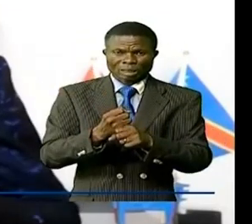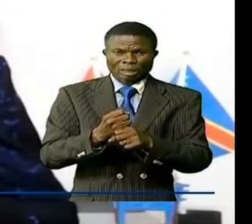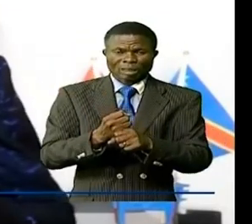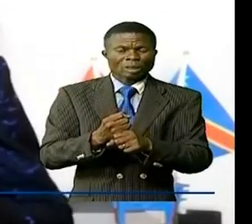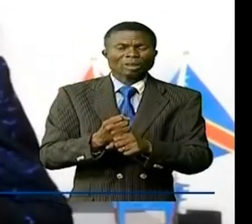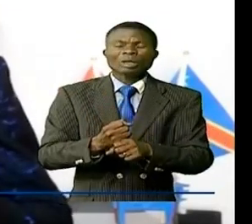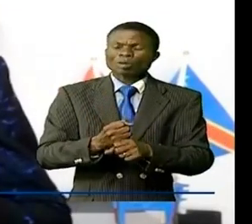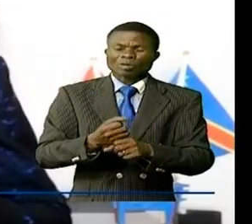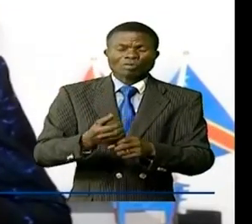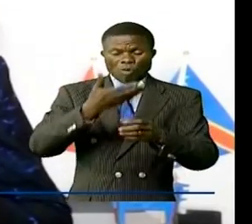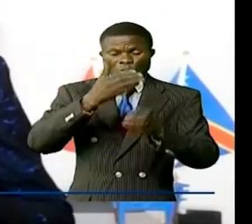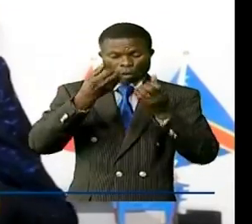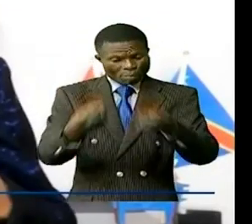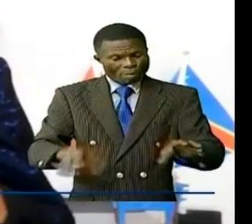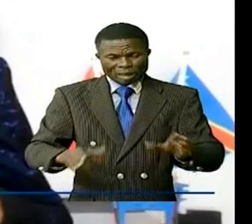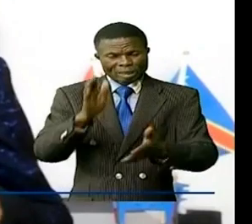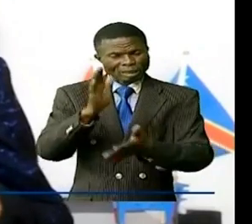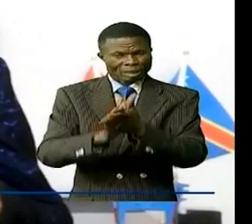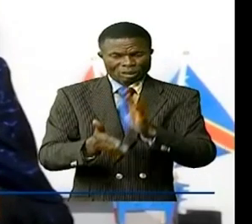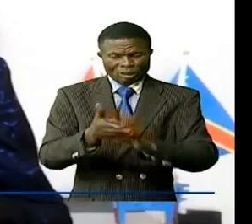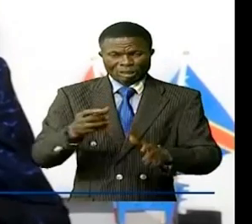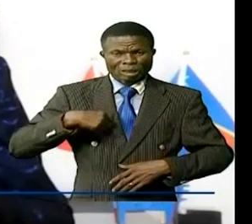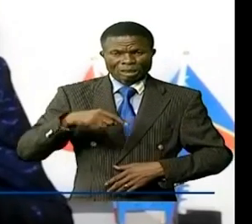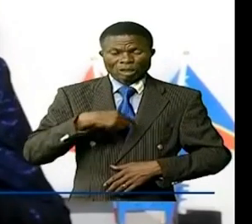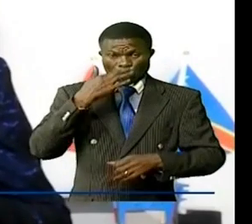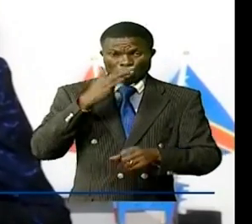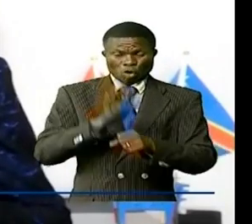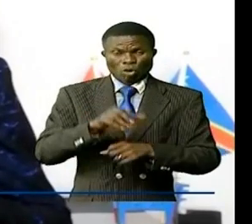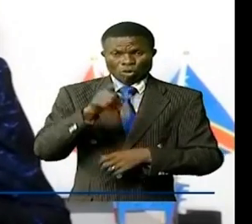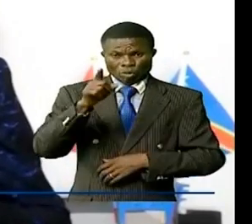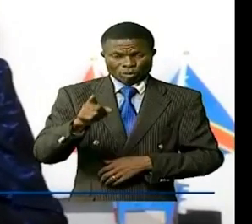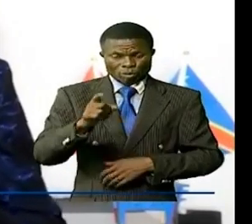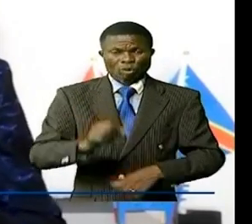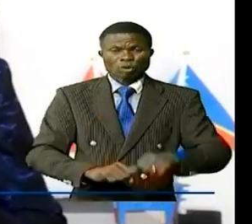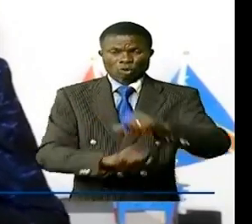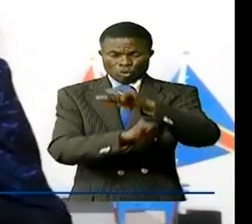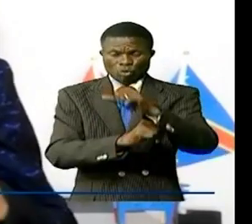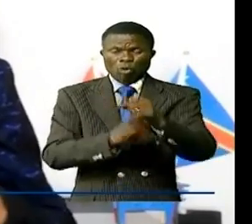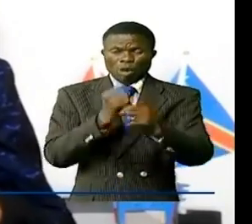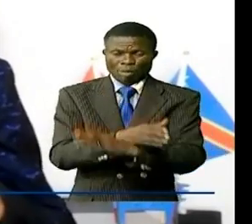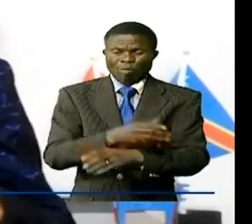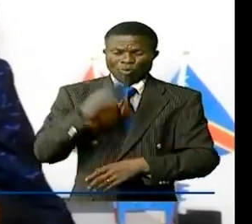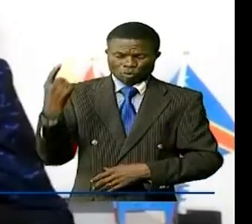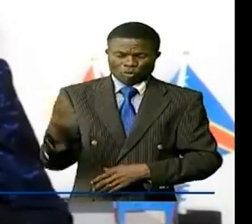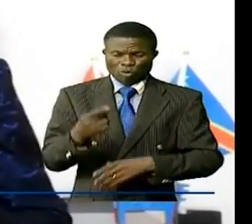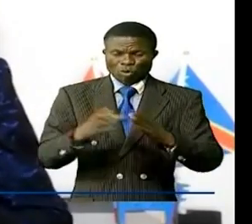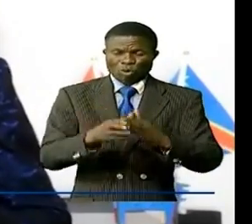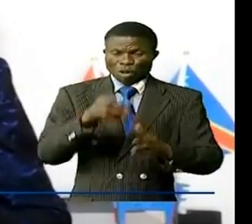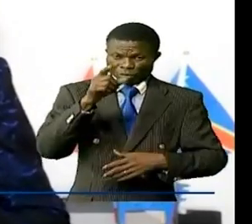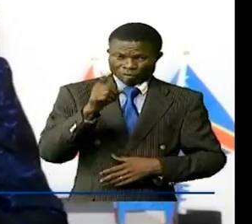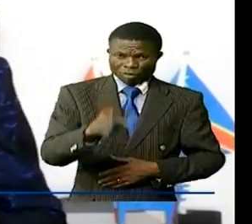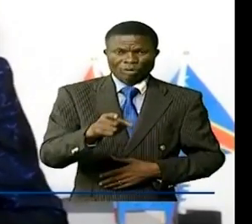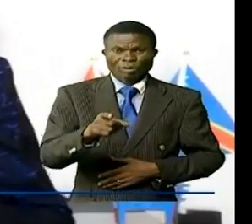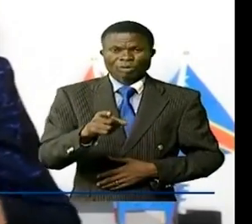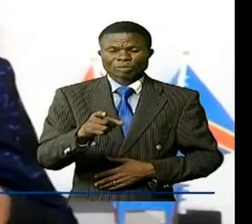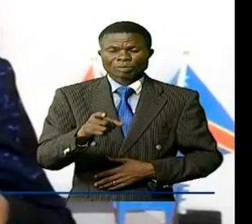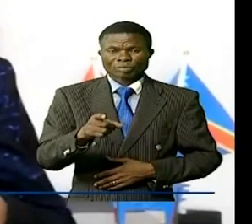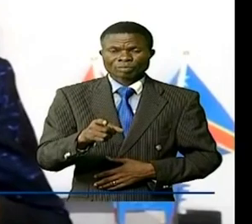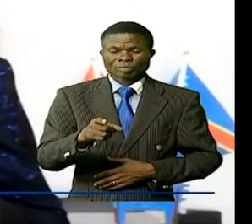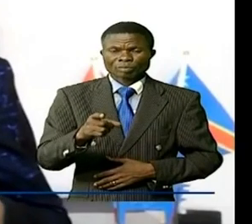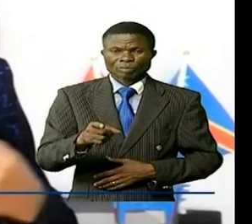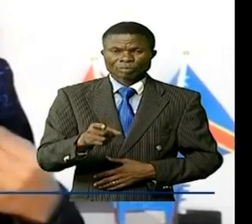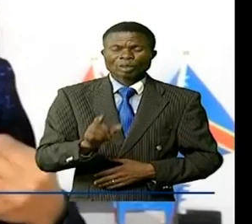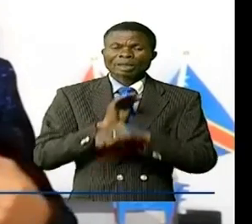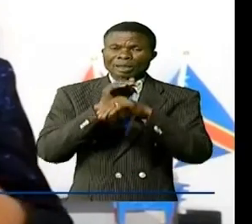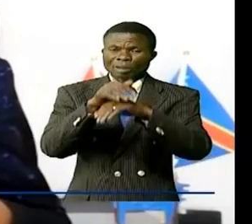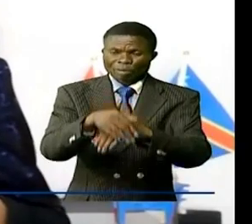tous égards. Nous vous garantissons notre disponibilité de travailler avec vous, de mettre à